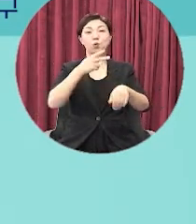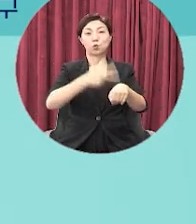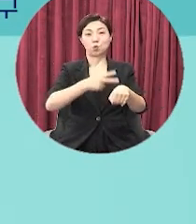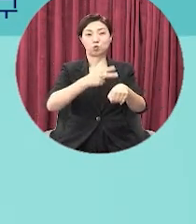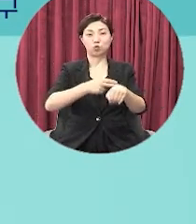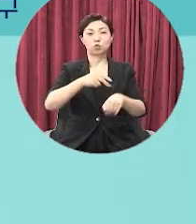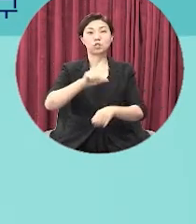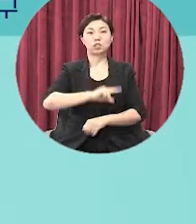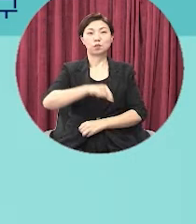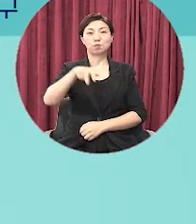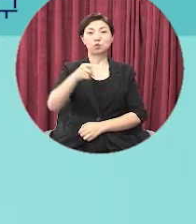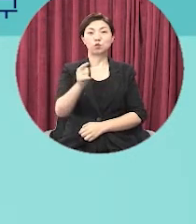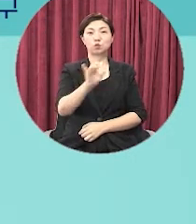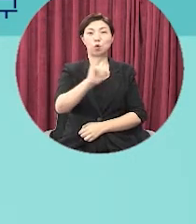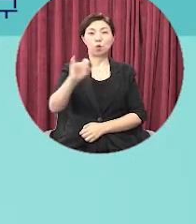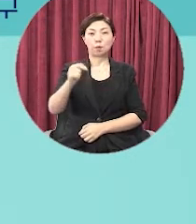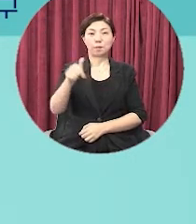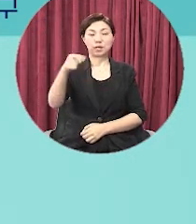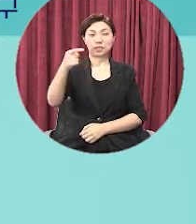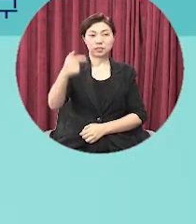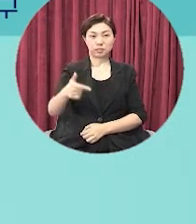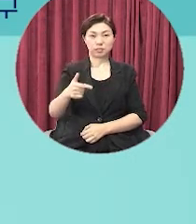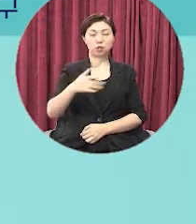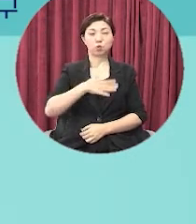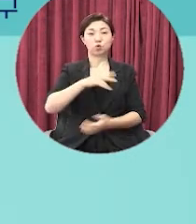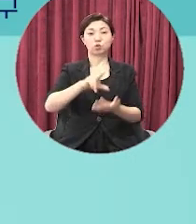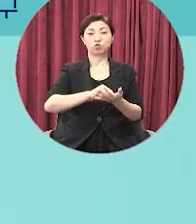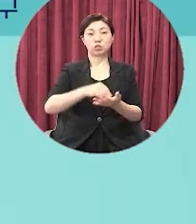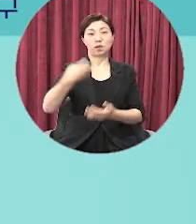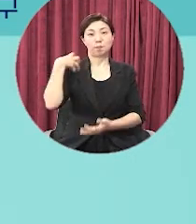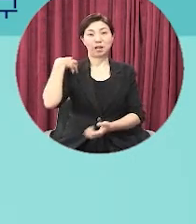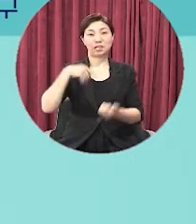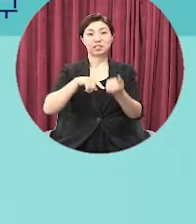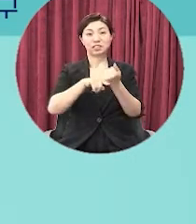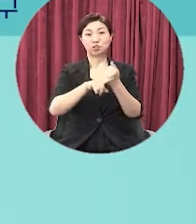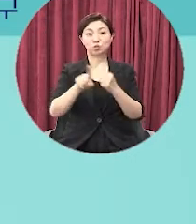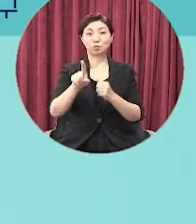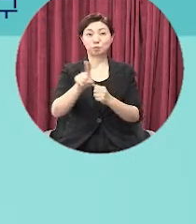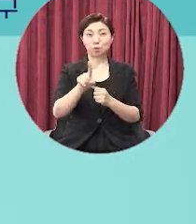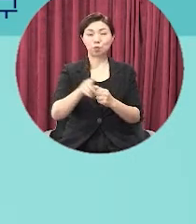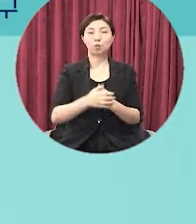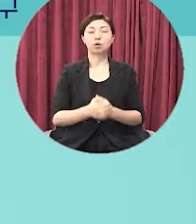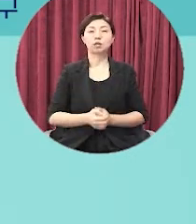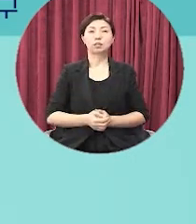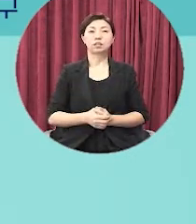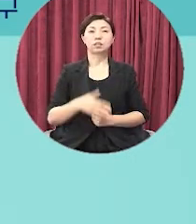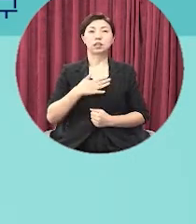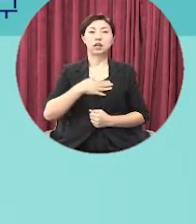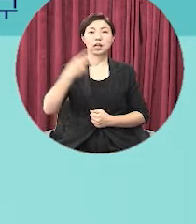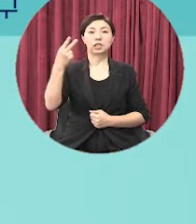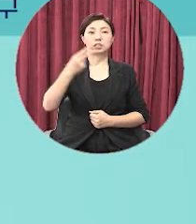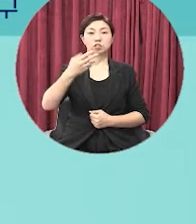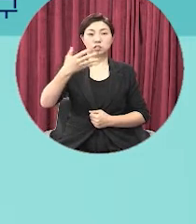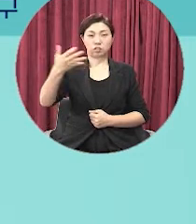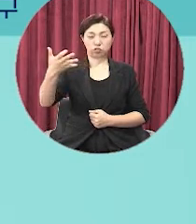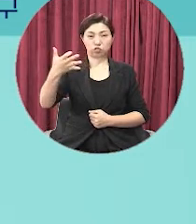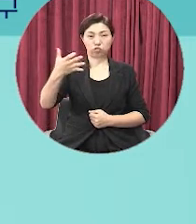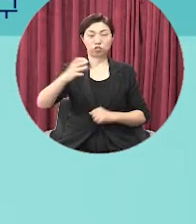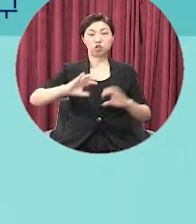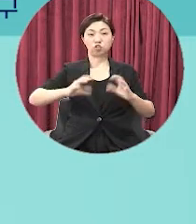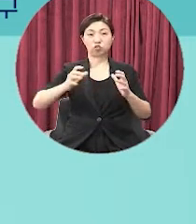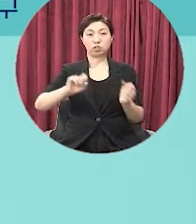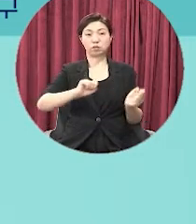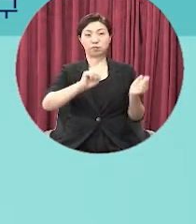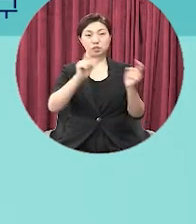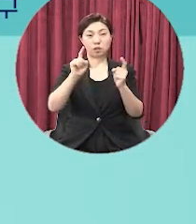이 세션에서 강의를 맡게 된 이유는 아마도 제 그 2010 년도 국립 짜라 런 정책